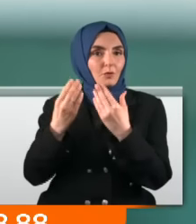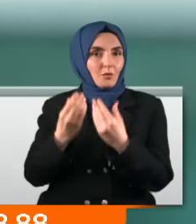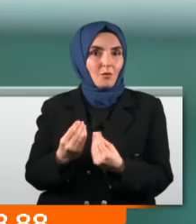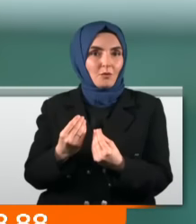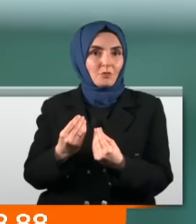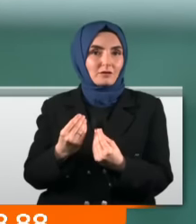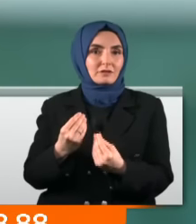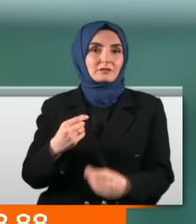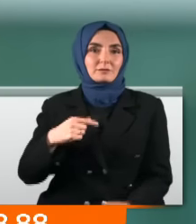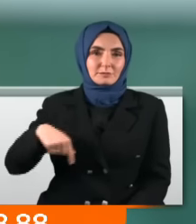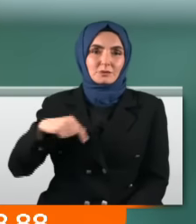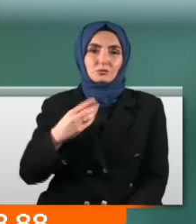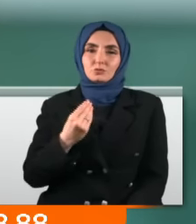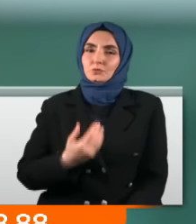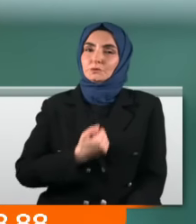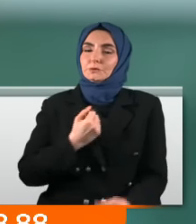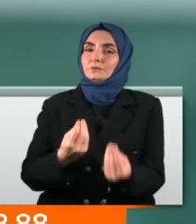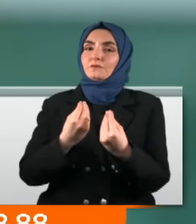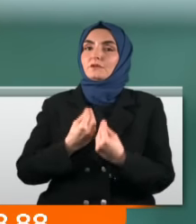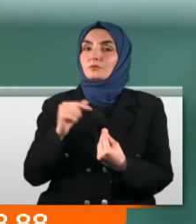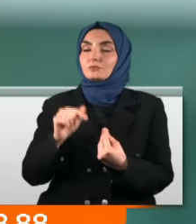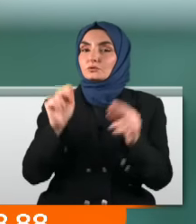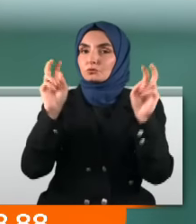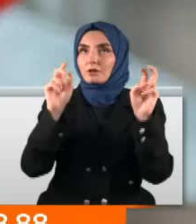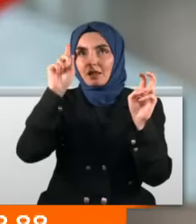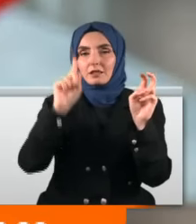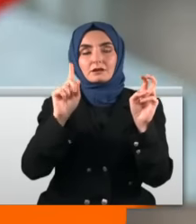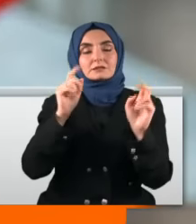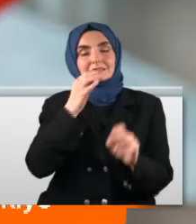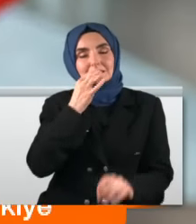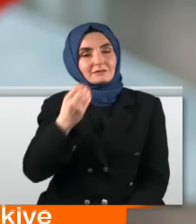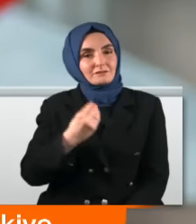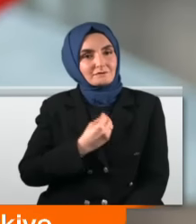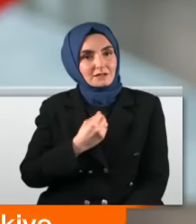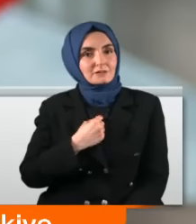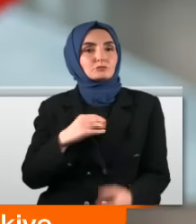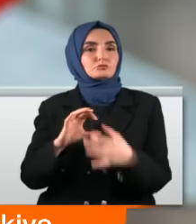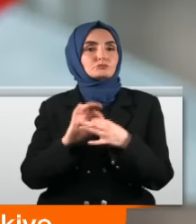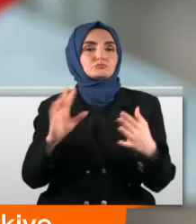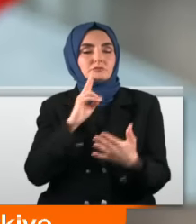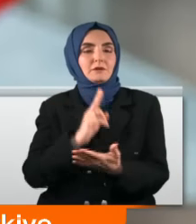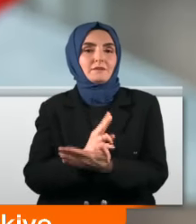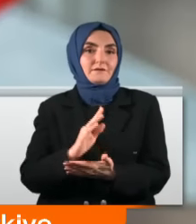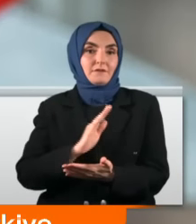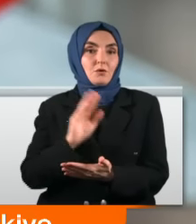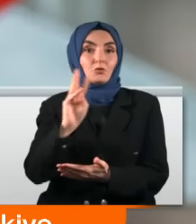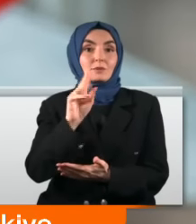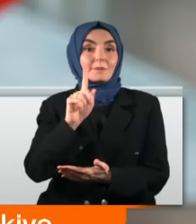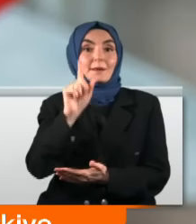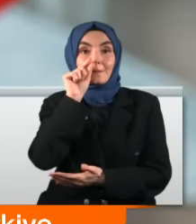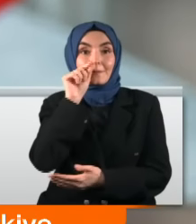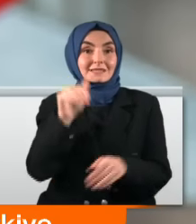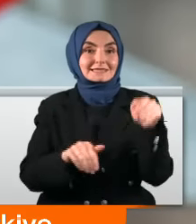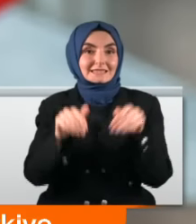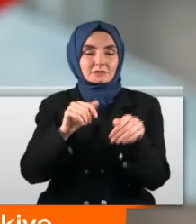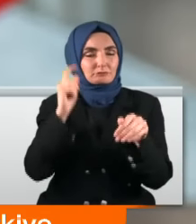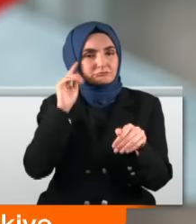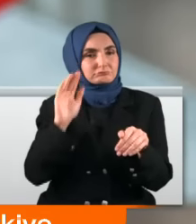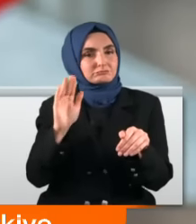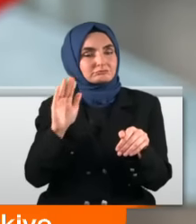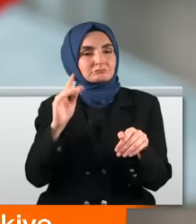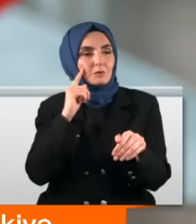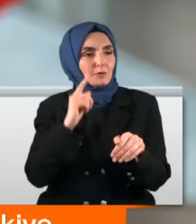bu meseleyi Allah'ın izniyle çözmekte kararlıyız. 31 Mart seçimlerinin suhuletle tamamlanmasıyla